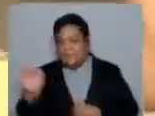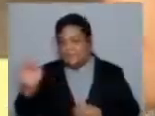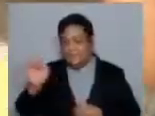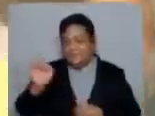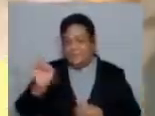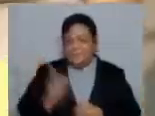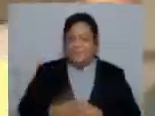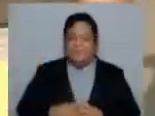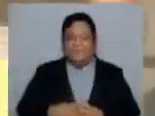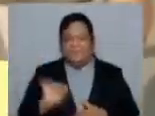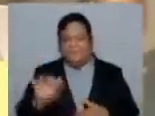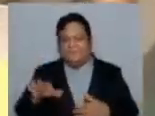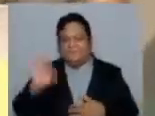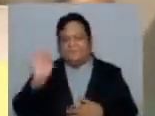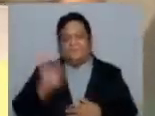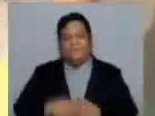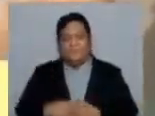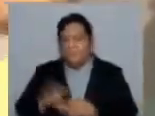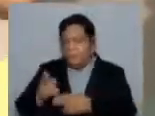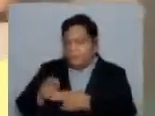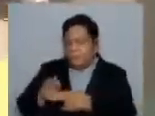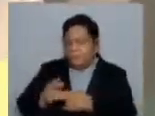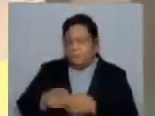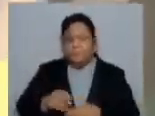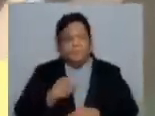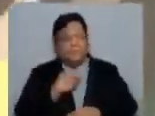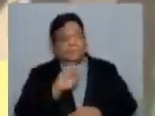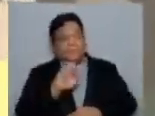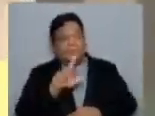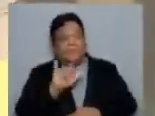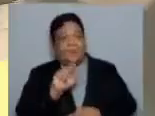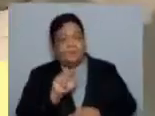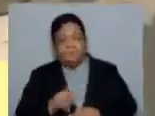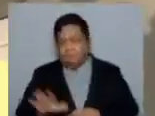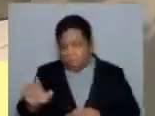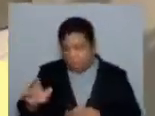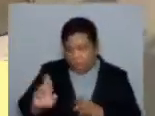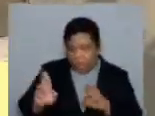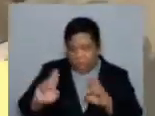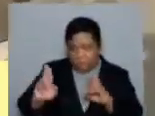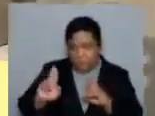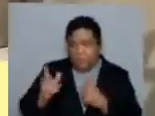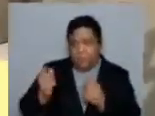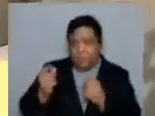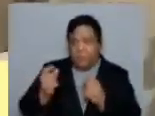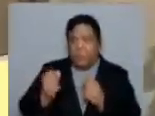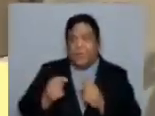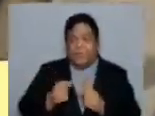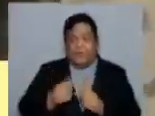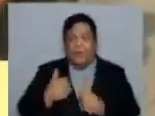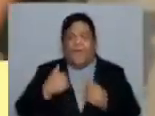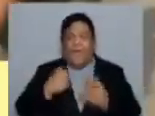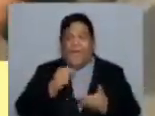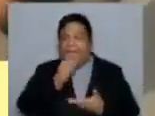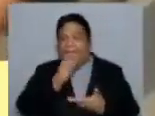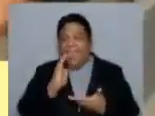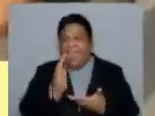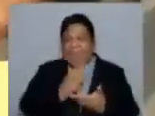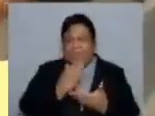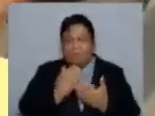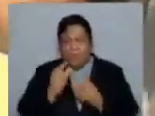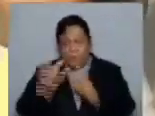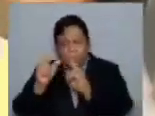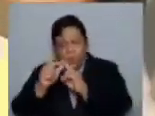Ano pang alam mo? Melvin po. Melvin! Ready ka na ba? Ang gagawin mo, pag merong ano, nawawalang word dun sa kakantay ni